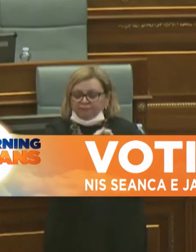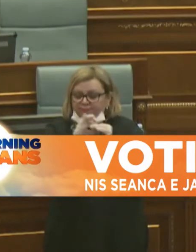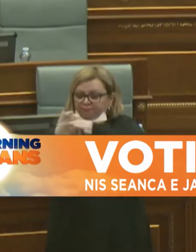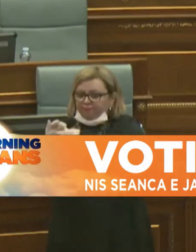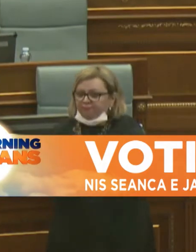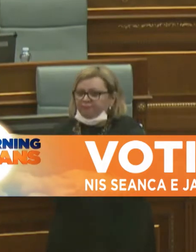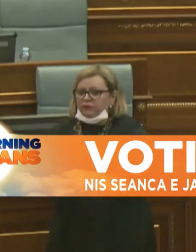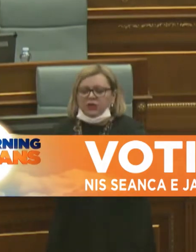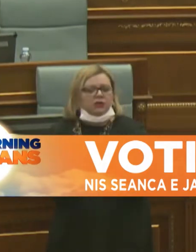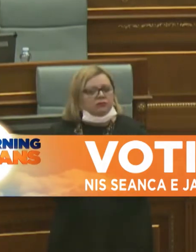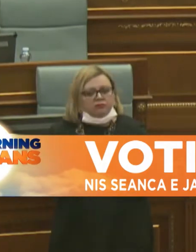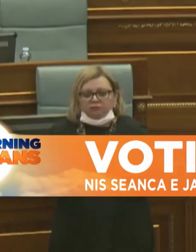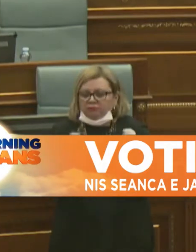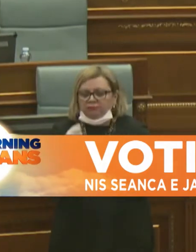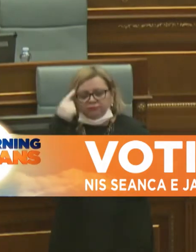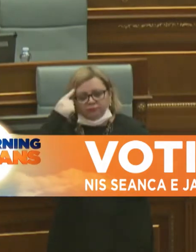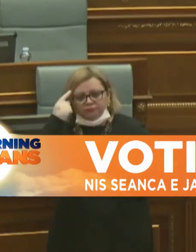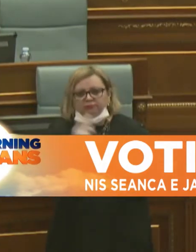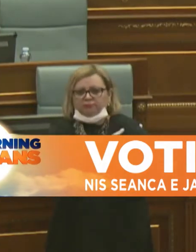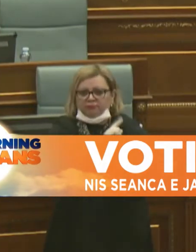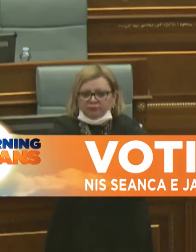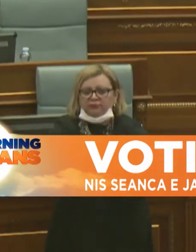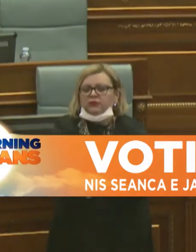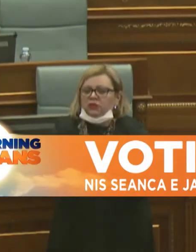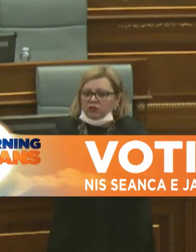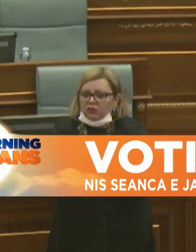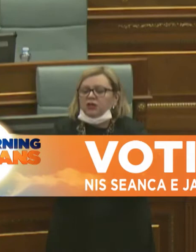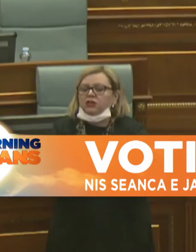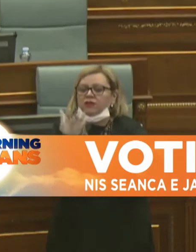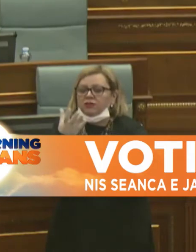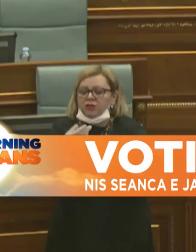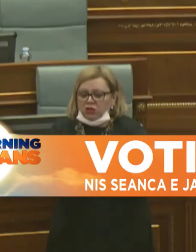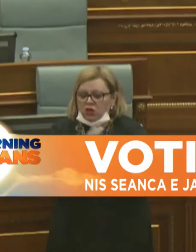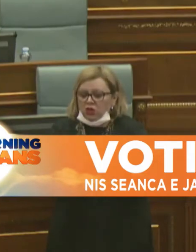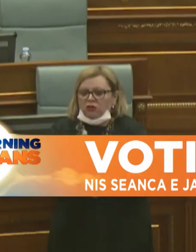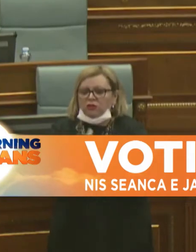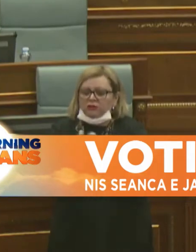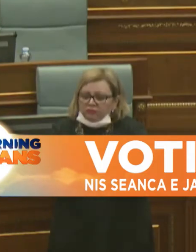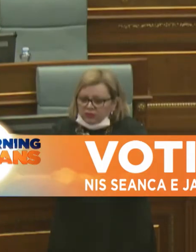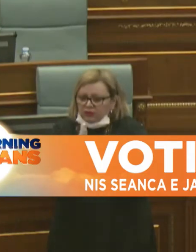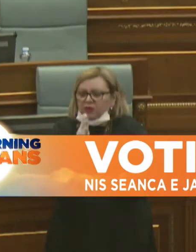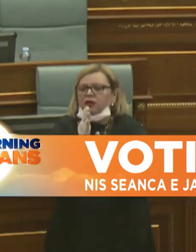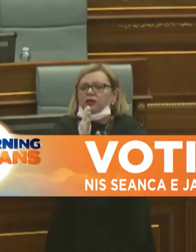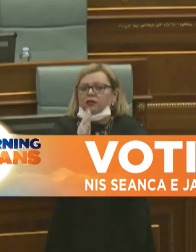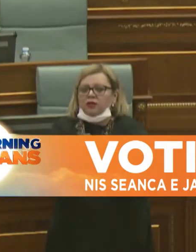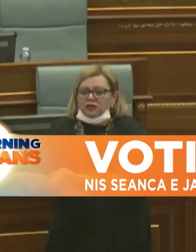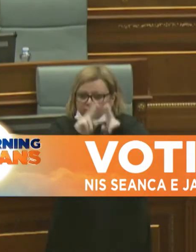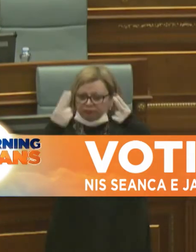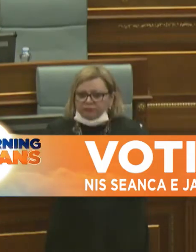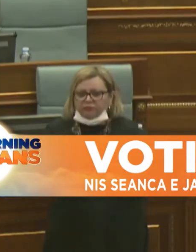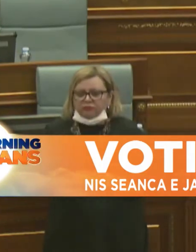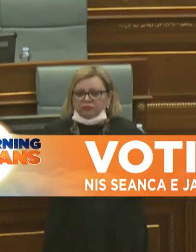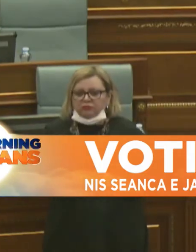pa cilat vështirë të mendohet që ndryshmëria, zhvillimi dhe avancimi e shtetit tonë drejt demokracive perëndimore dhe